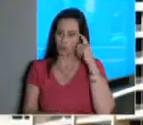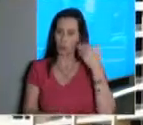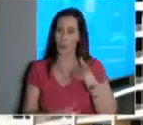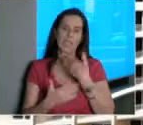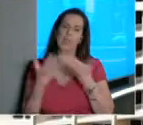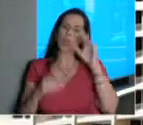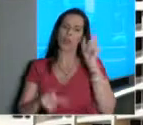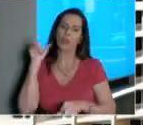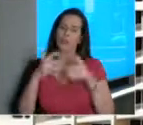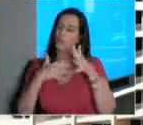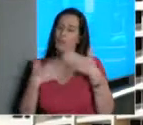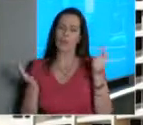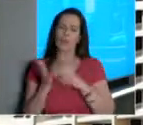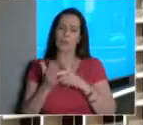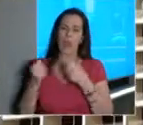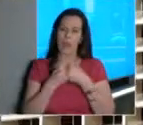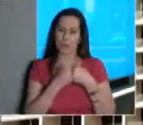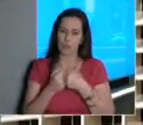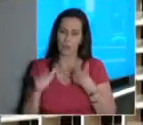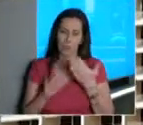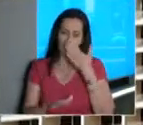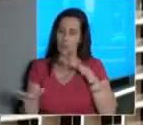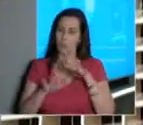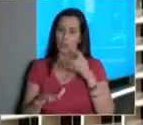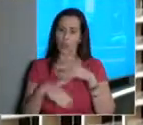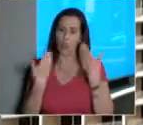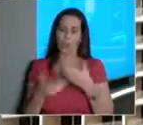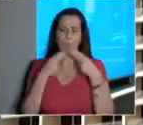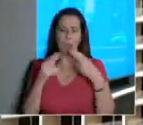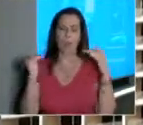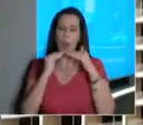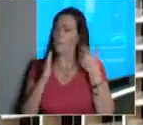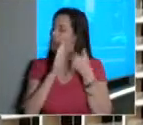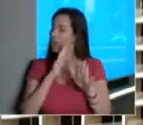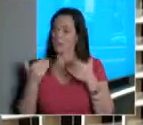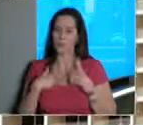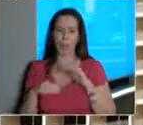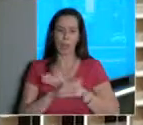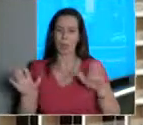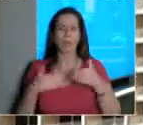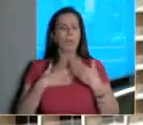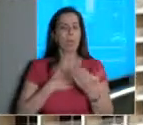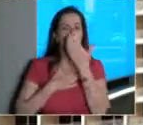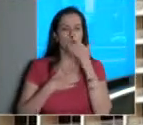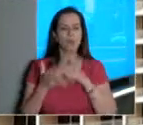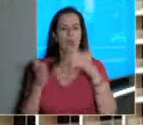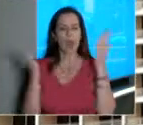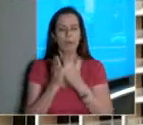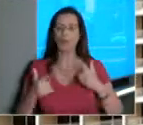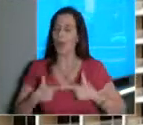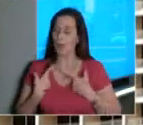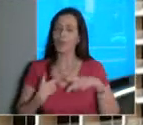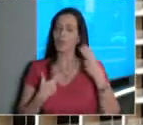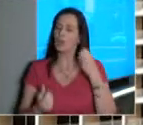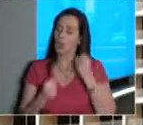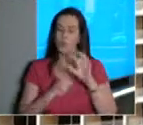שאנחנו סתם עוד אנשים שקופים שאין לנו סיבה להיאבק. אני מוכזבת מהממשלה שלא נותנת מענה עולה ומתעלמת מאיתנו לגמרי. אני מוכזבת בשביל אותם אילתים שהחיים שלהם